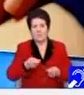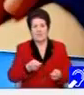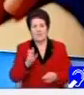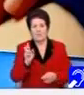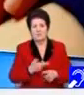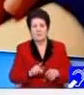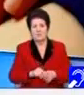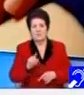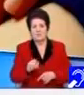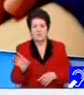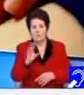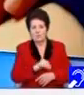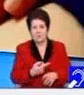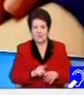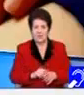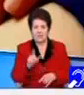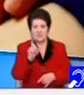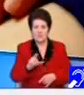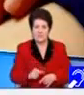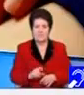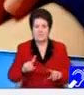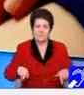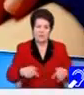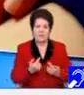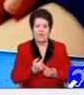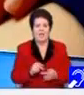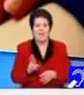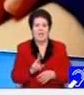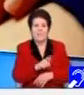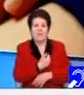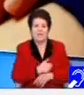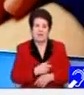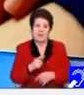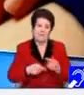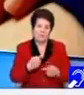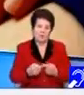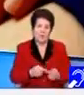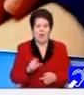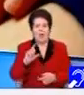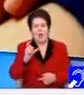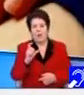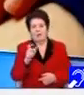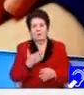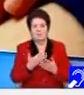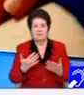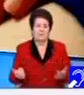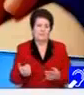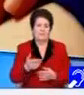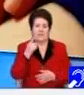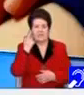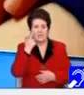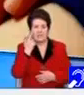și la el pot veni toți pacienții care au nevoie de reabilitare medicală prin proceduri de acupunctură, terapie și fitoterapie